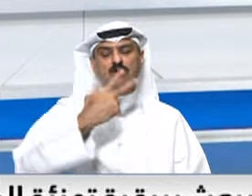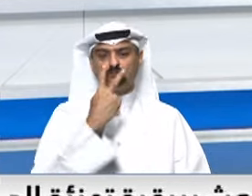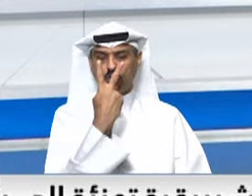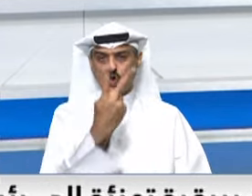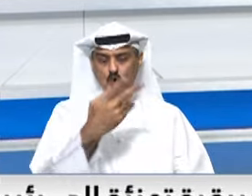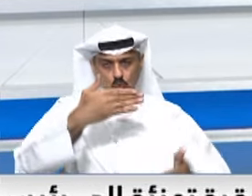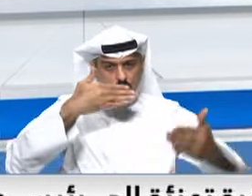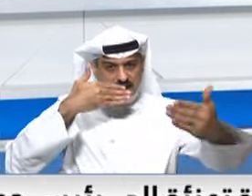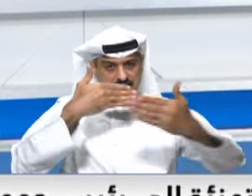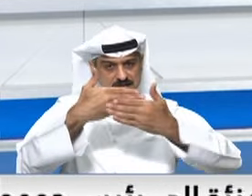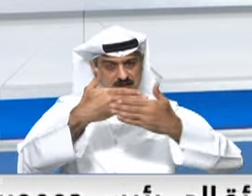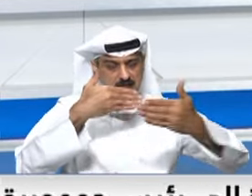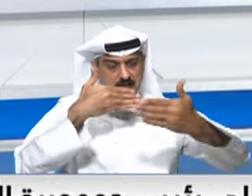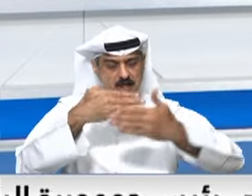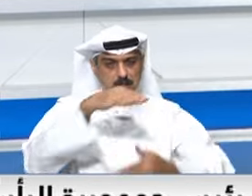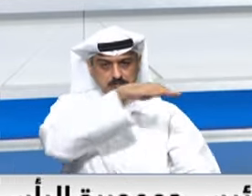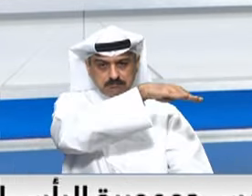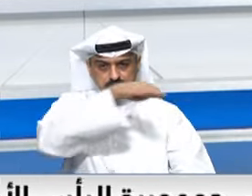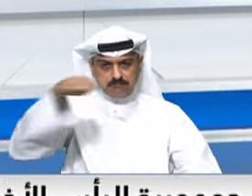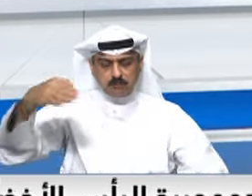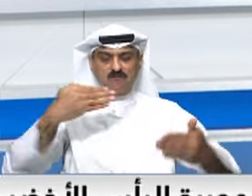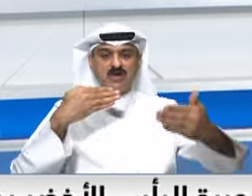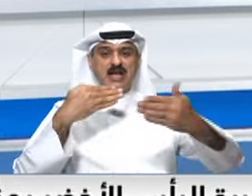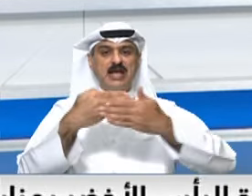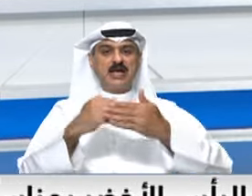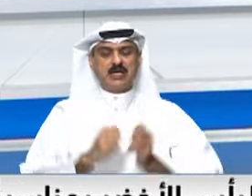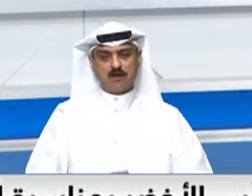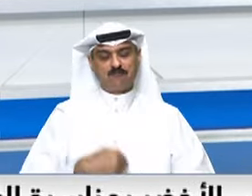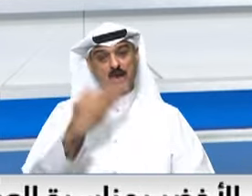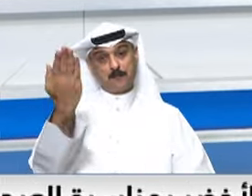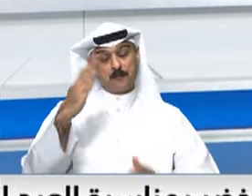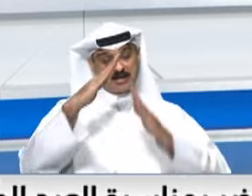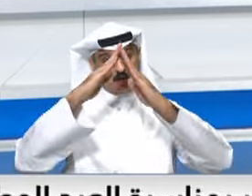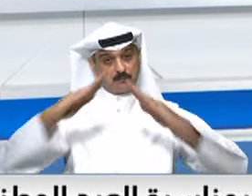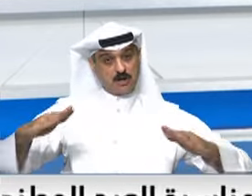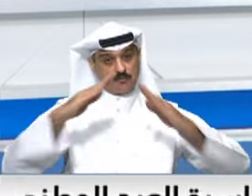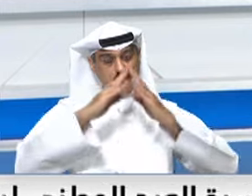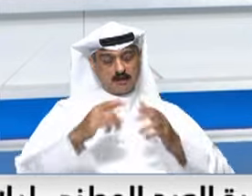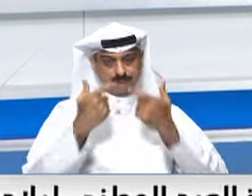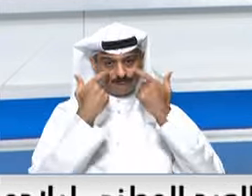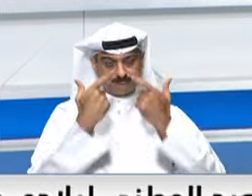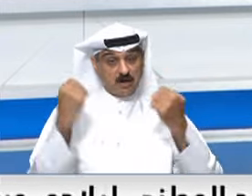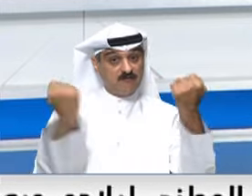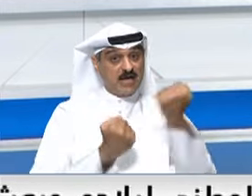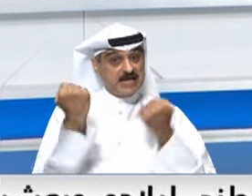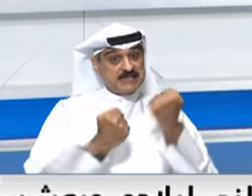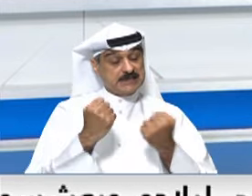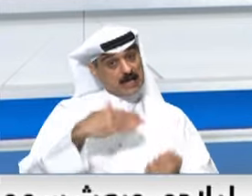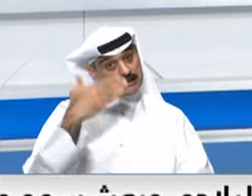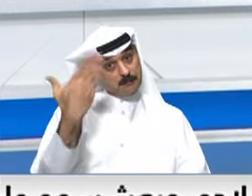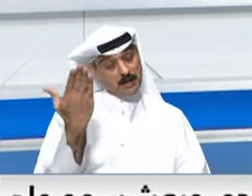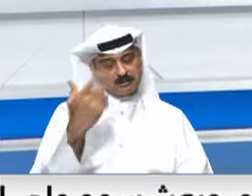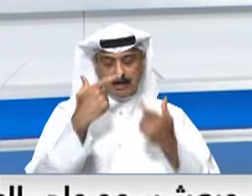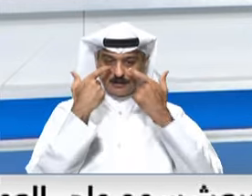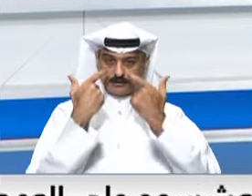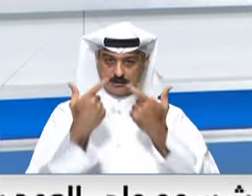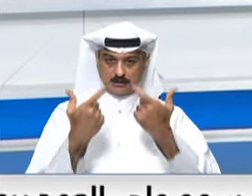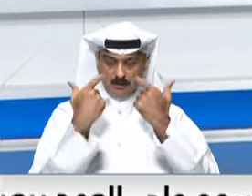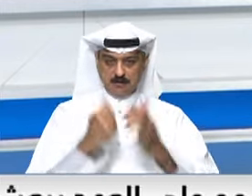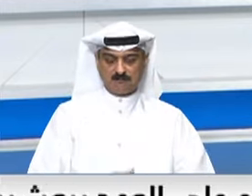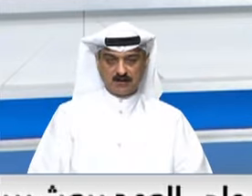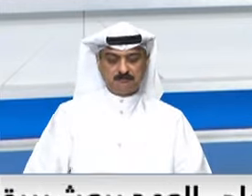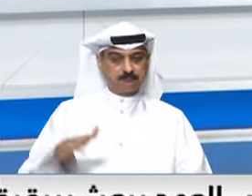أعزائي المشاهدين خاصة في المناطق المكشوفة. لذا ننصح مرتادي الطرق السريعة أخذ الحذر والحيطة وأيضا مرتادي